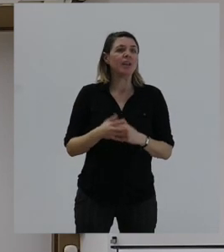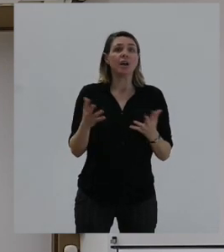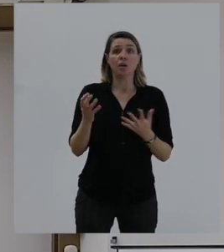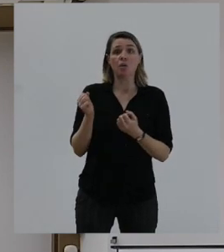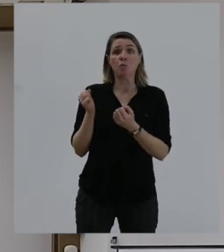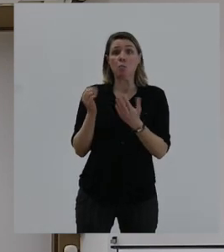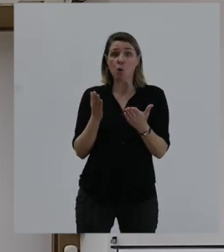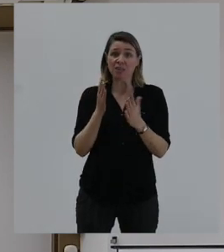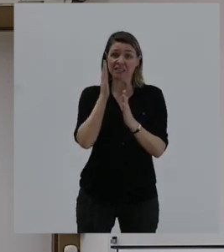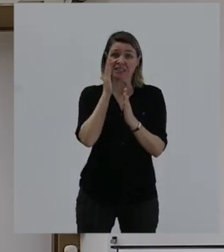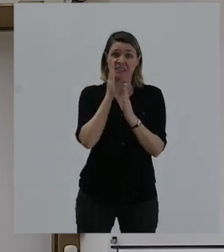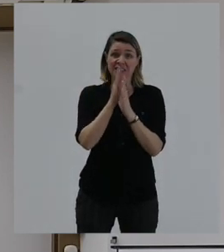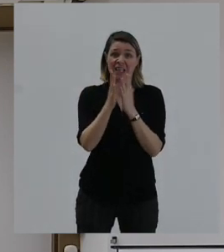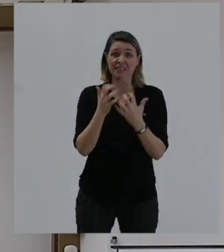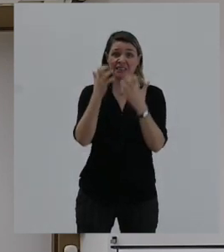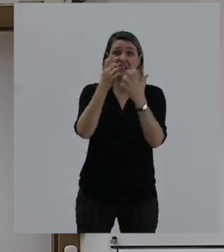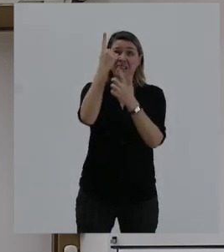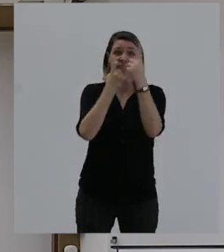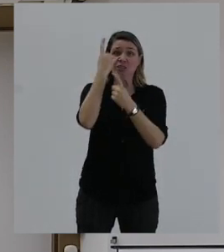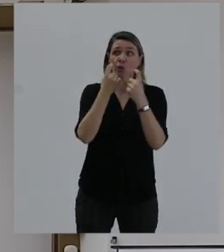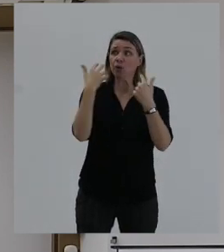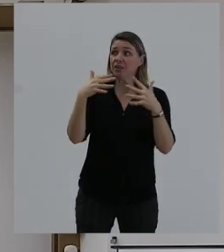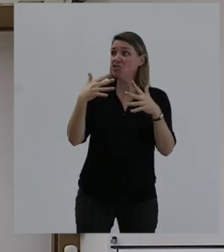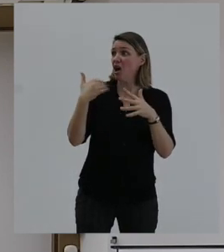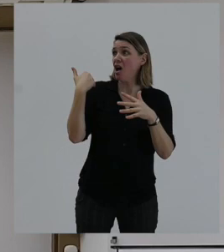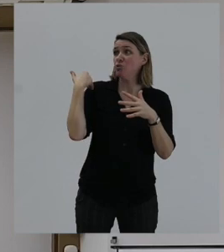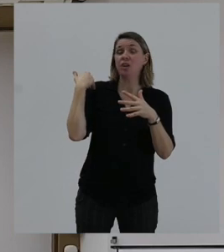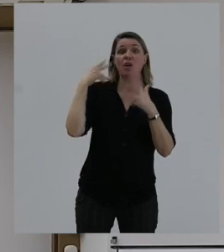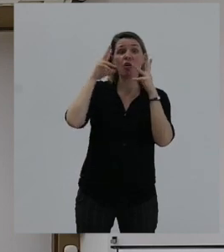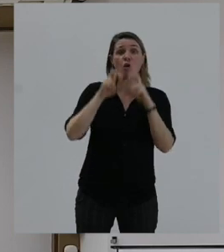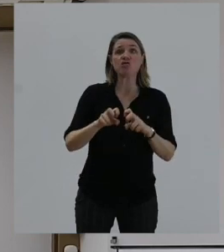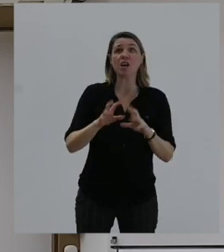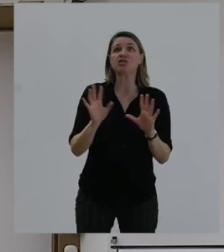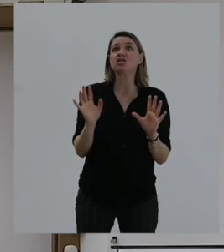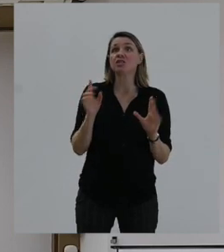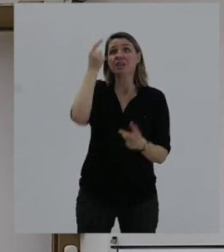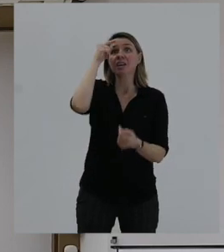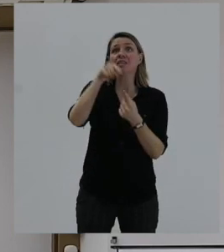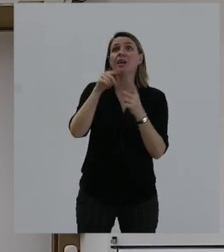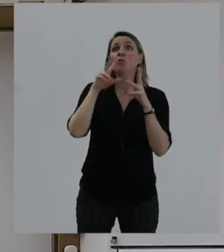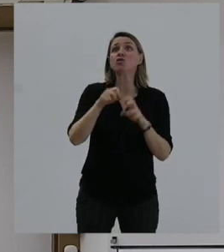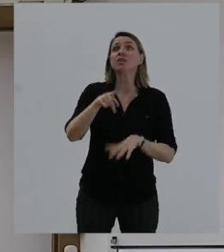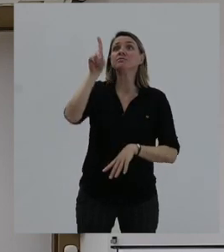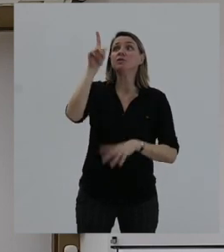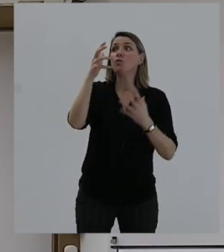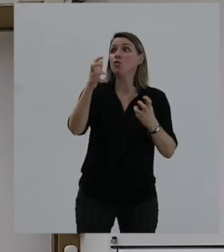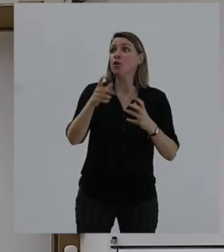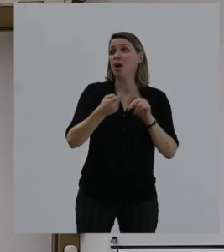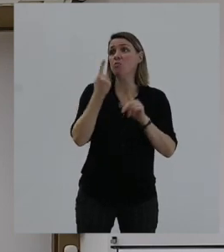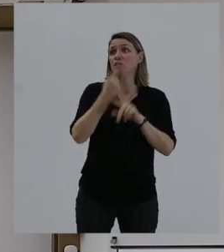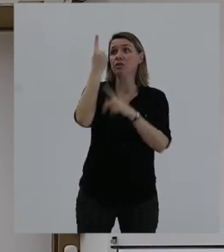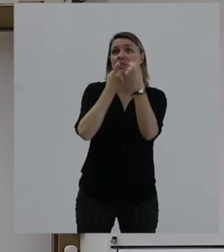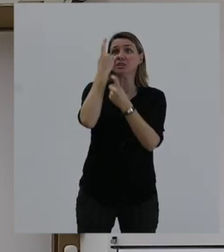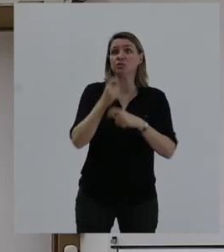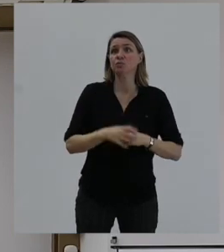propose qu'on passe directement aux questions du public, parce qu'il y en avait déjà sur la recherche, et ça me semble important que vous puissiez directement les poser, et